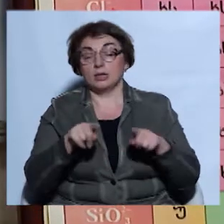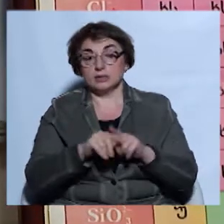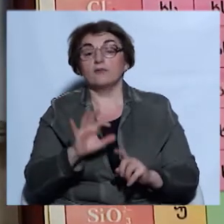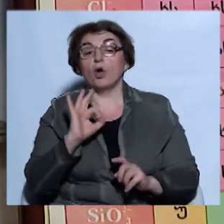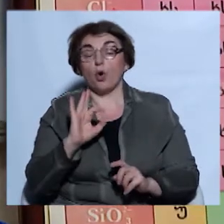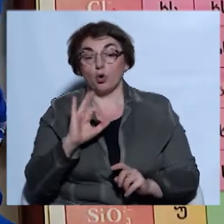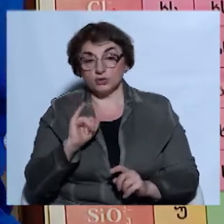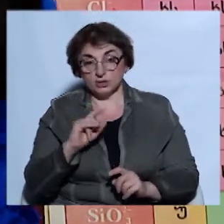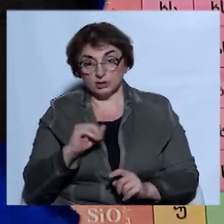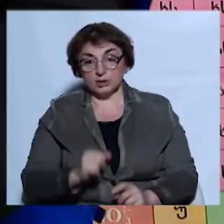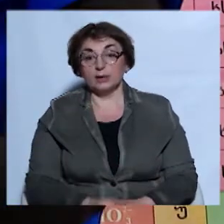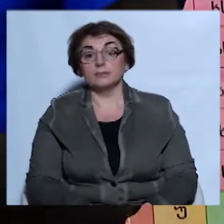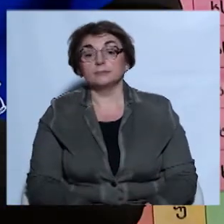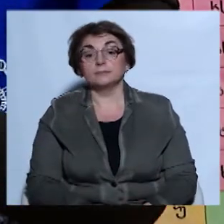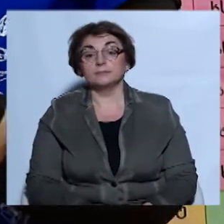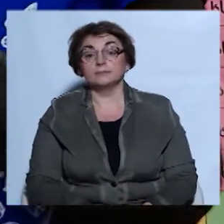ოქსიდია.